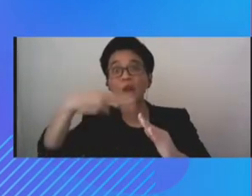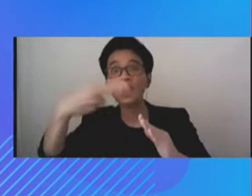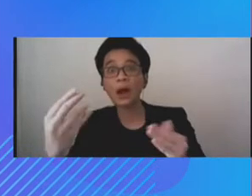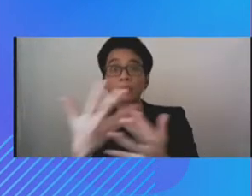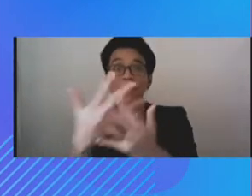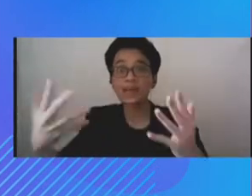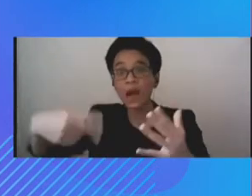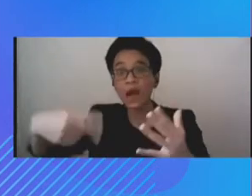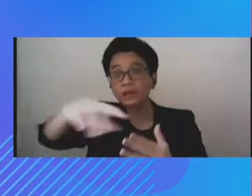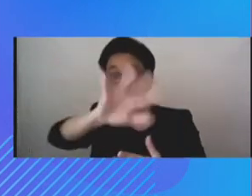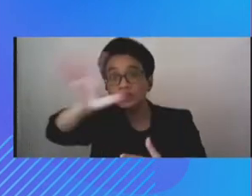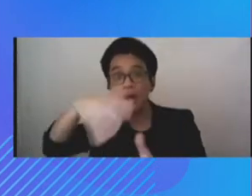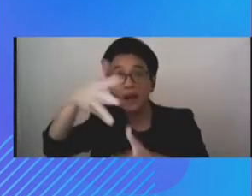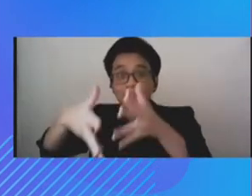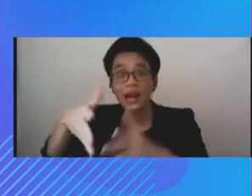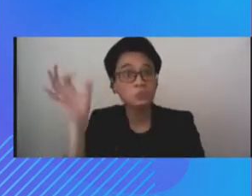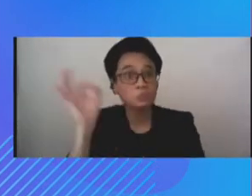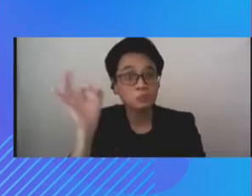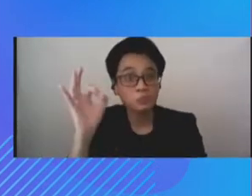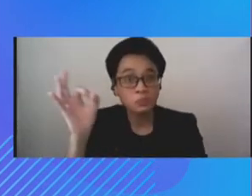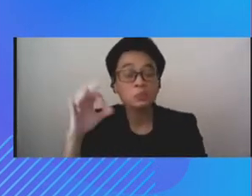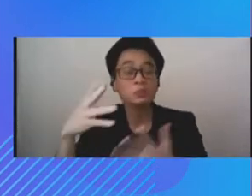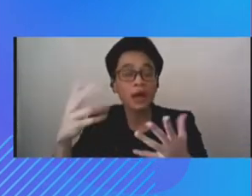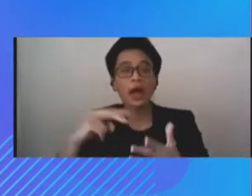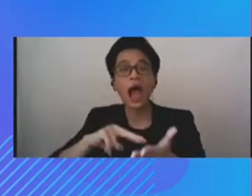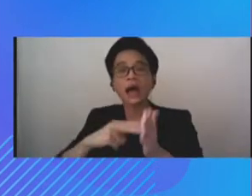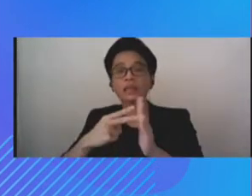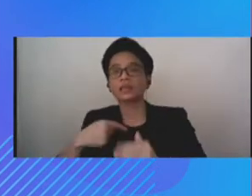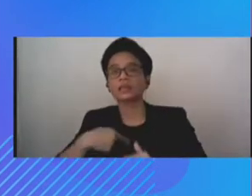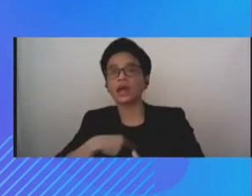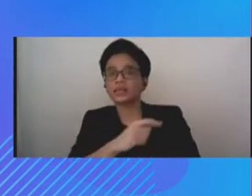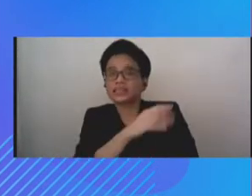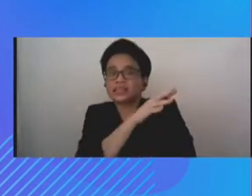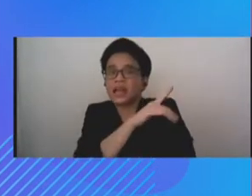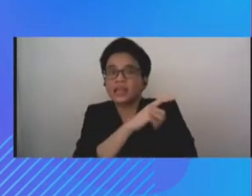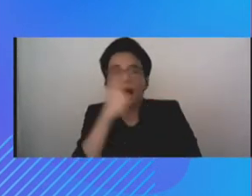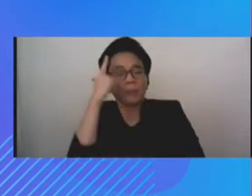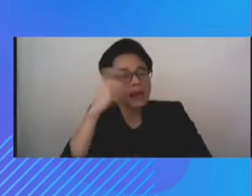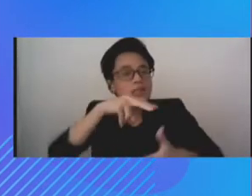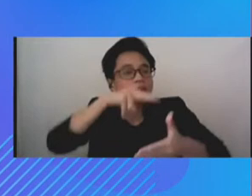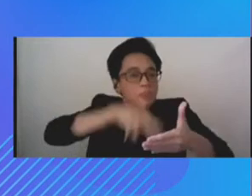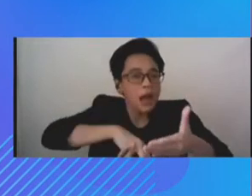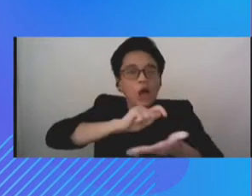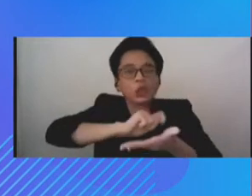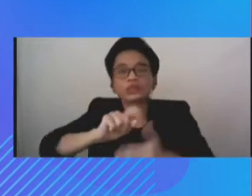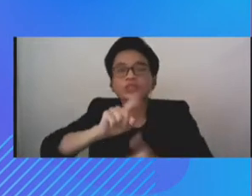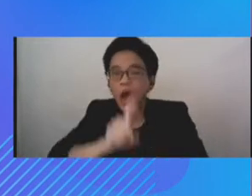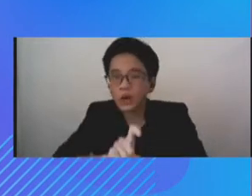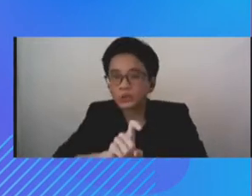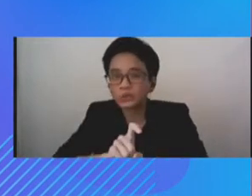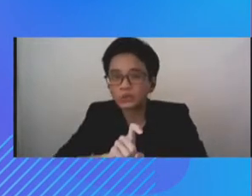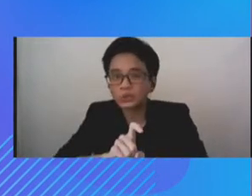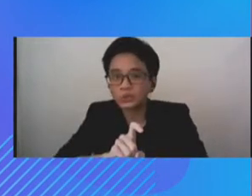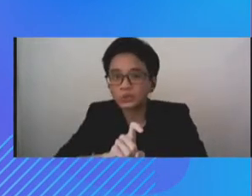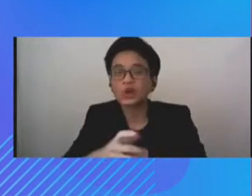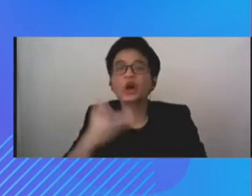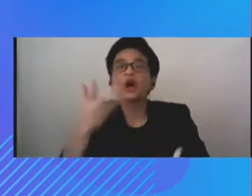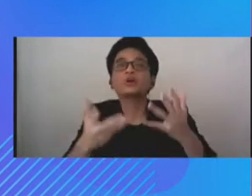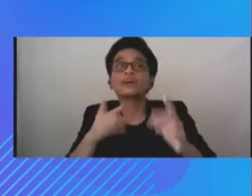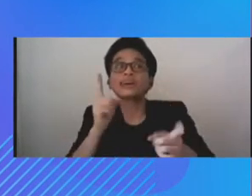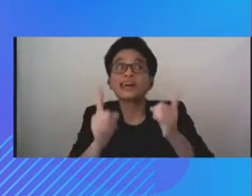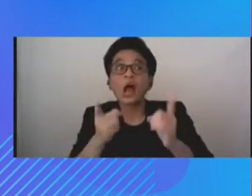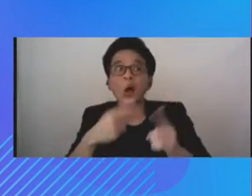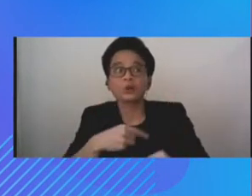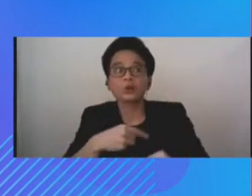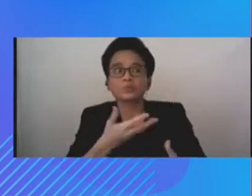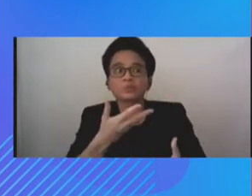pentingnya, makanya kami harus membekali dia dengan kemampuan baca tulis. Ya. Kalaupun memungkinkan, saya akan mengajarkan dia bicara. Tapi pada sampai saat